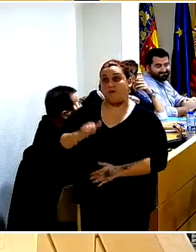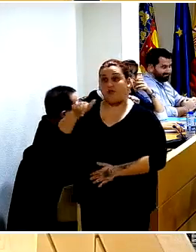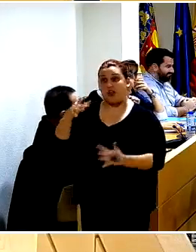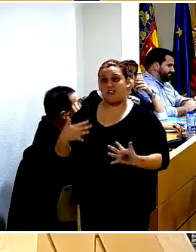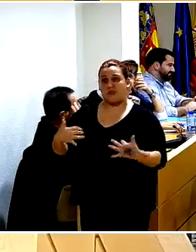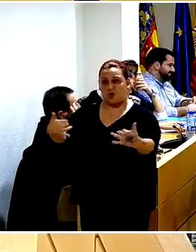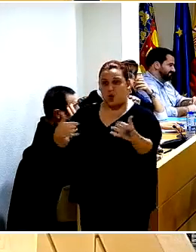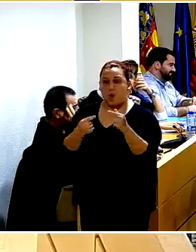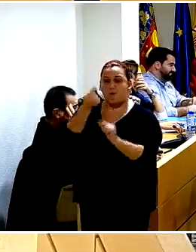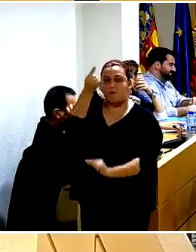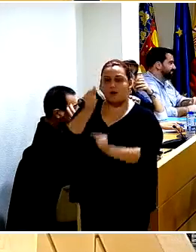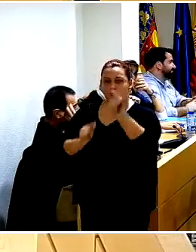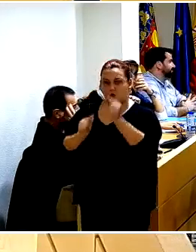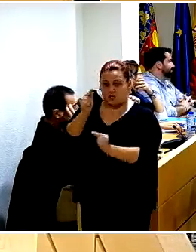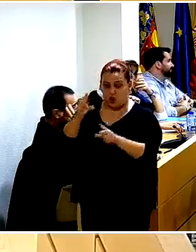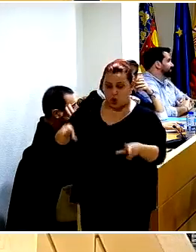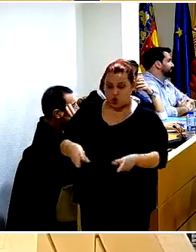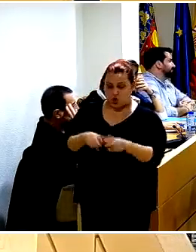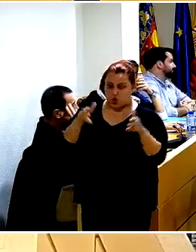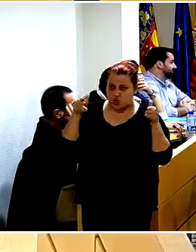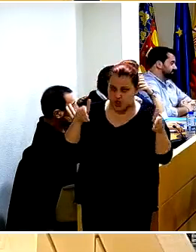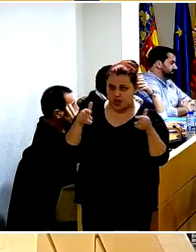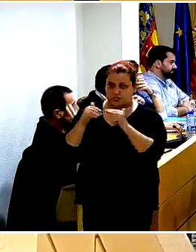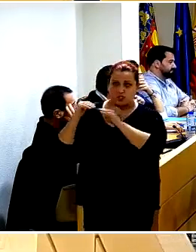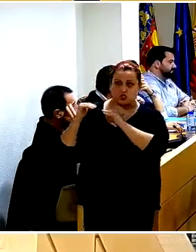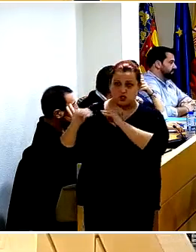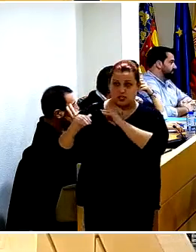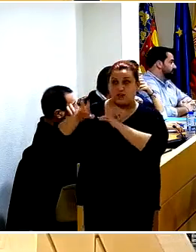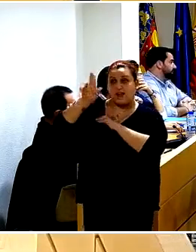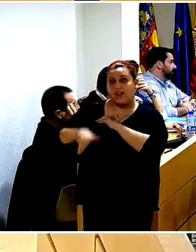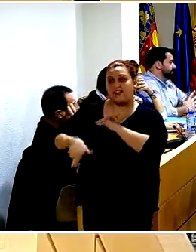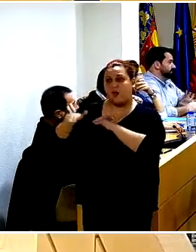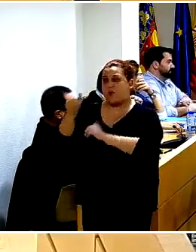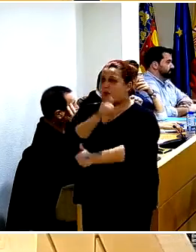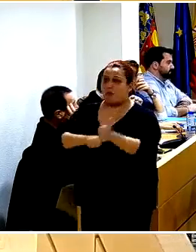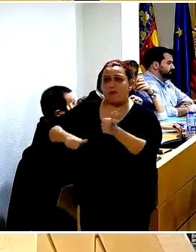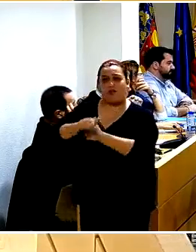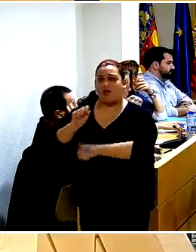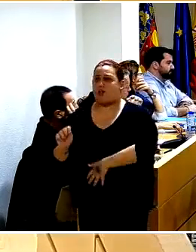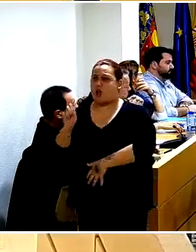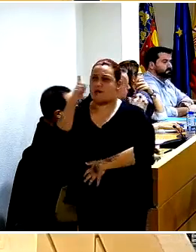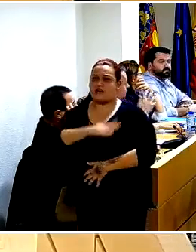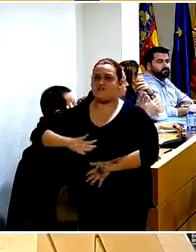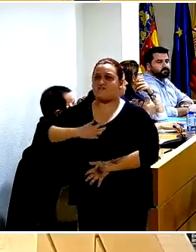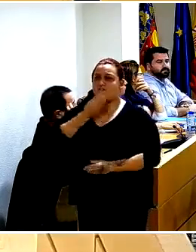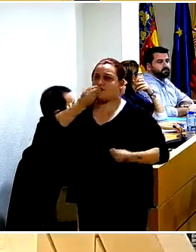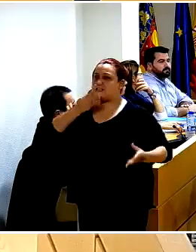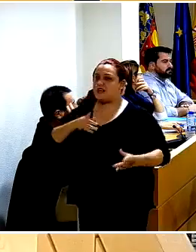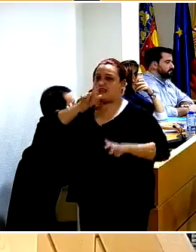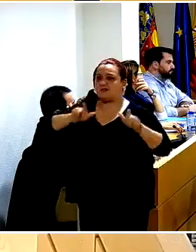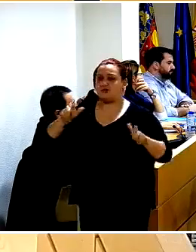uns pressupostos socials, sostenibles i que posen per davant de tot el benestar de la ciutadania del nostre